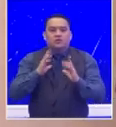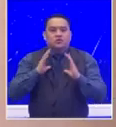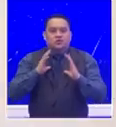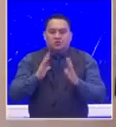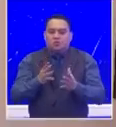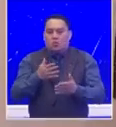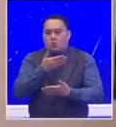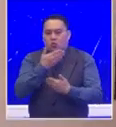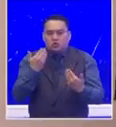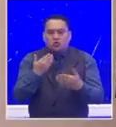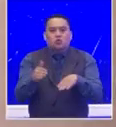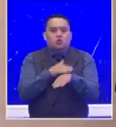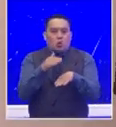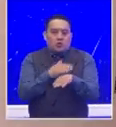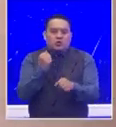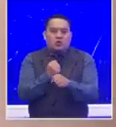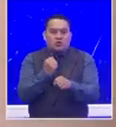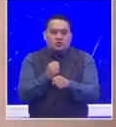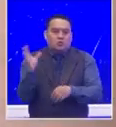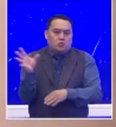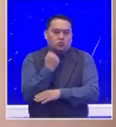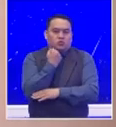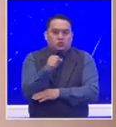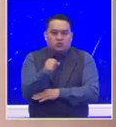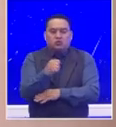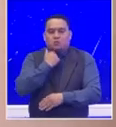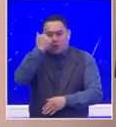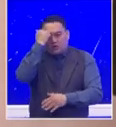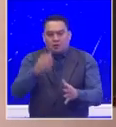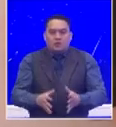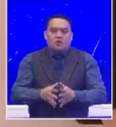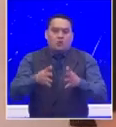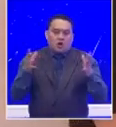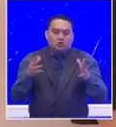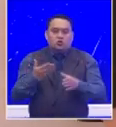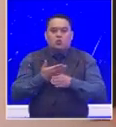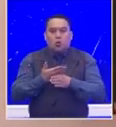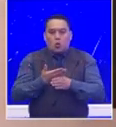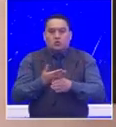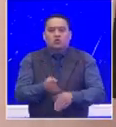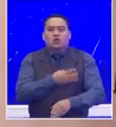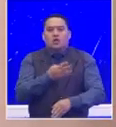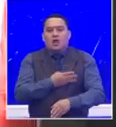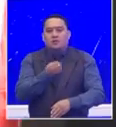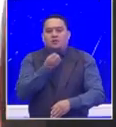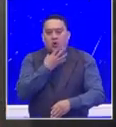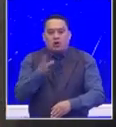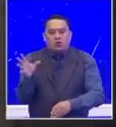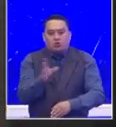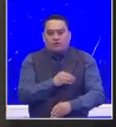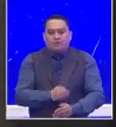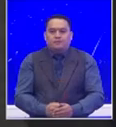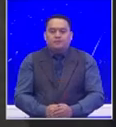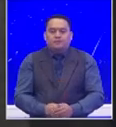Ведь благодаря помощи добрых людей все трудности преодолимы. Спасибо большое волонтерам нашего региона и спонсорам. Желаю им всего хорошего. Одним из